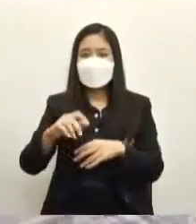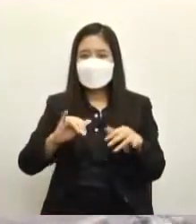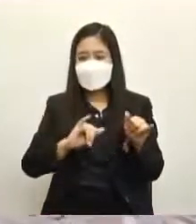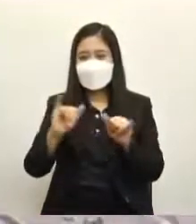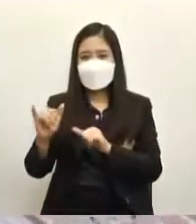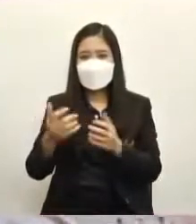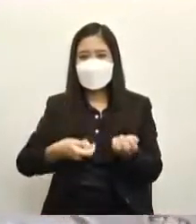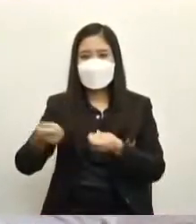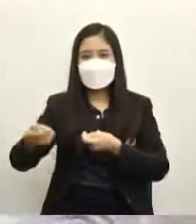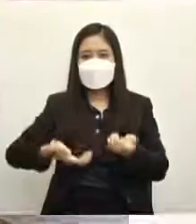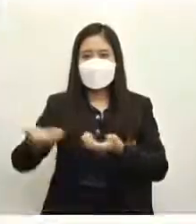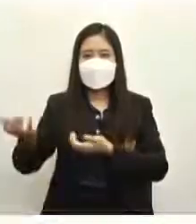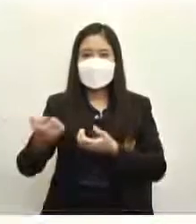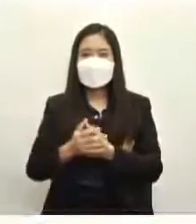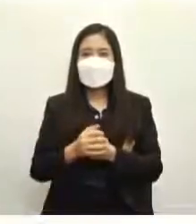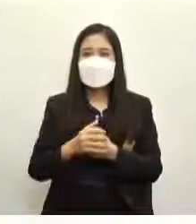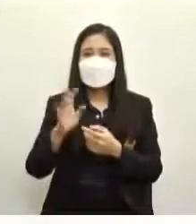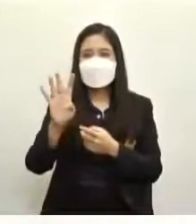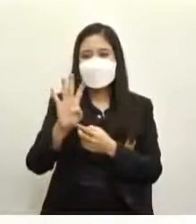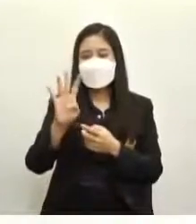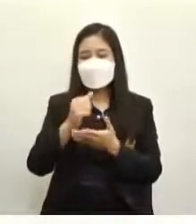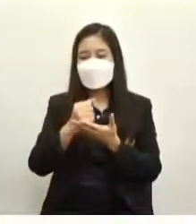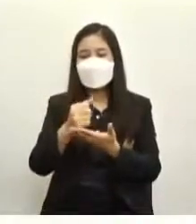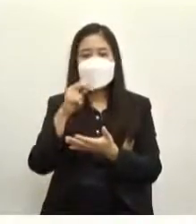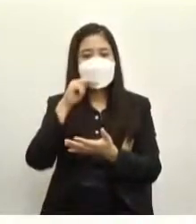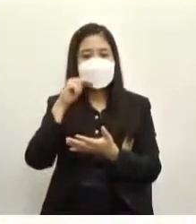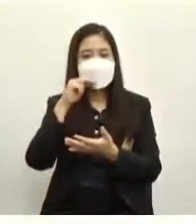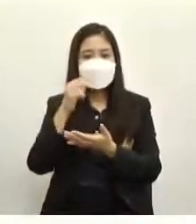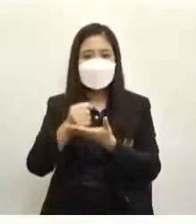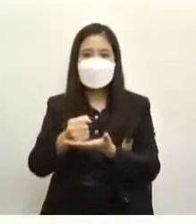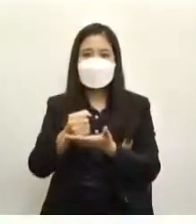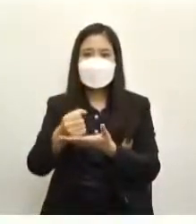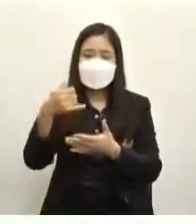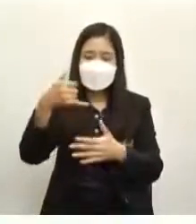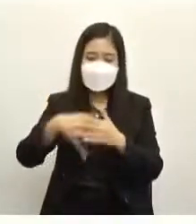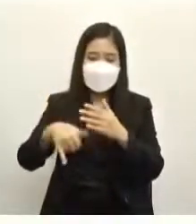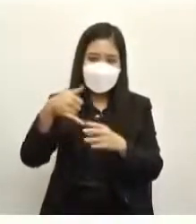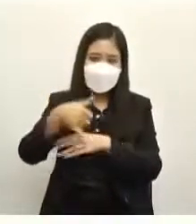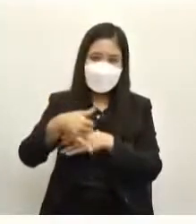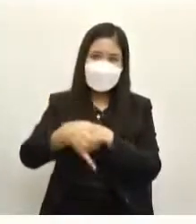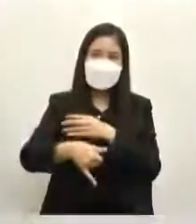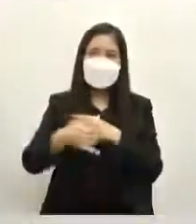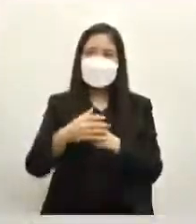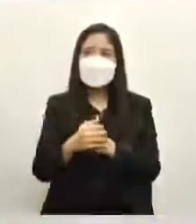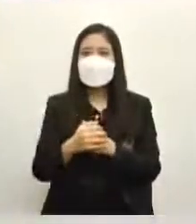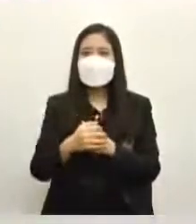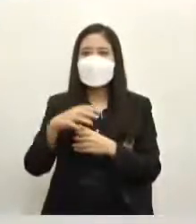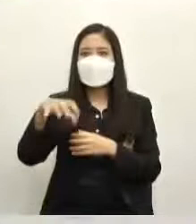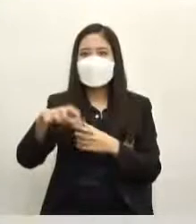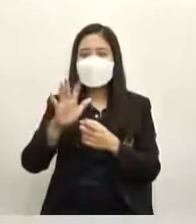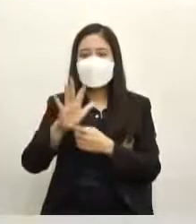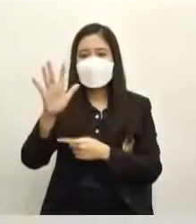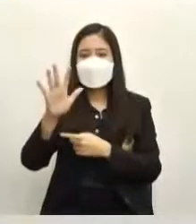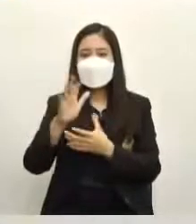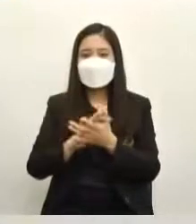ย 4. การช่วยเหลือผู้ประสบภัยจากการตกน้ำและ 5. สุดท้ายอัคคีภัย